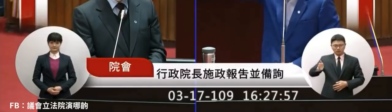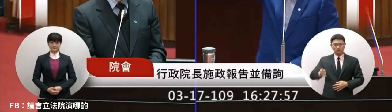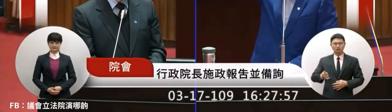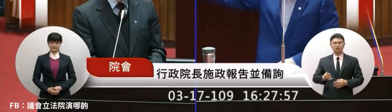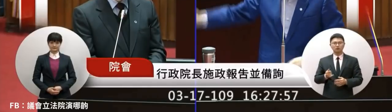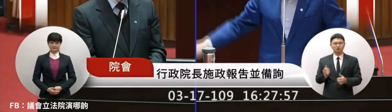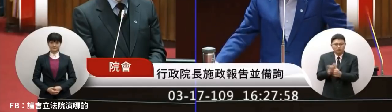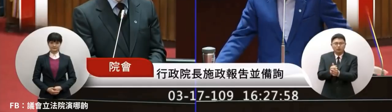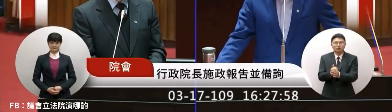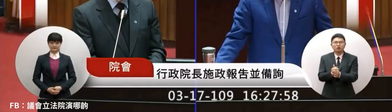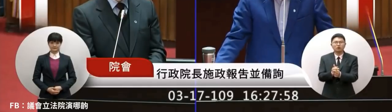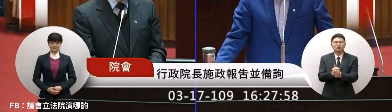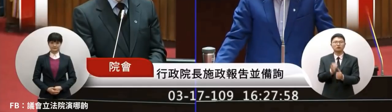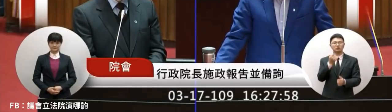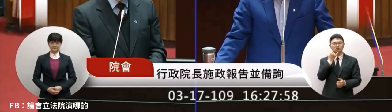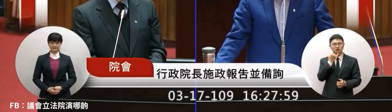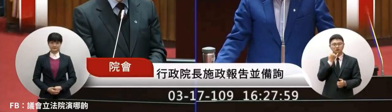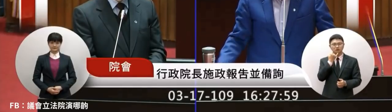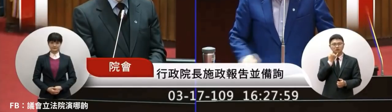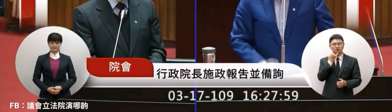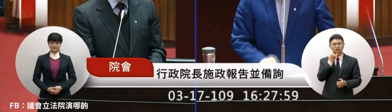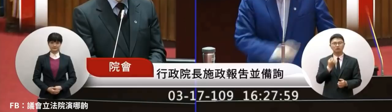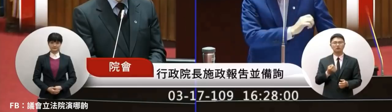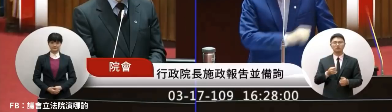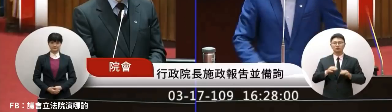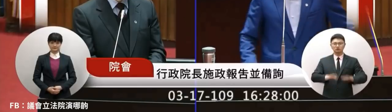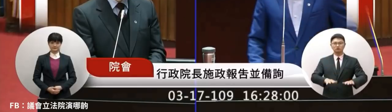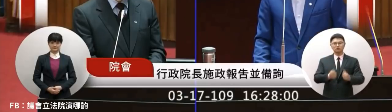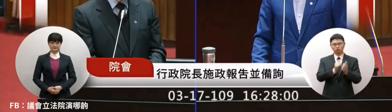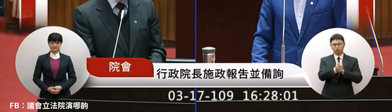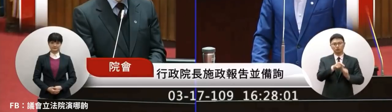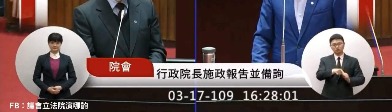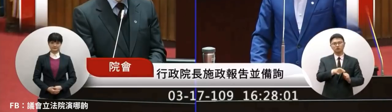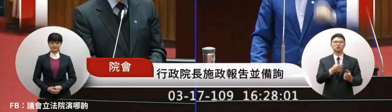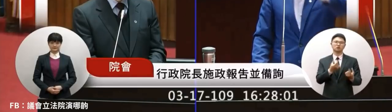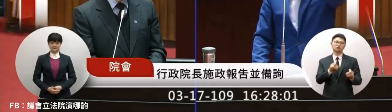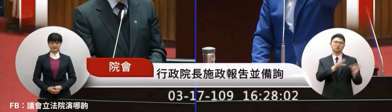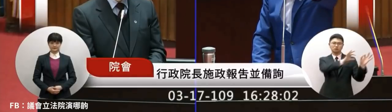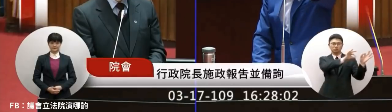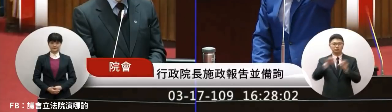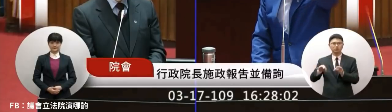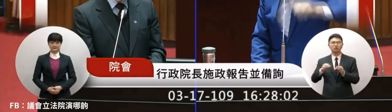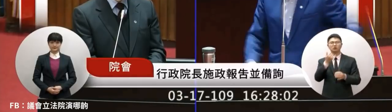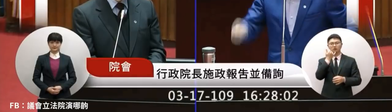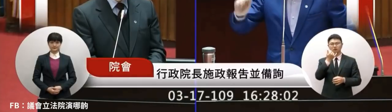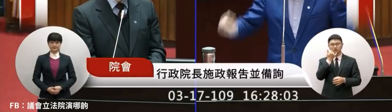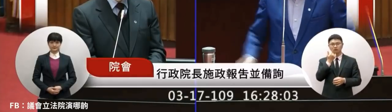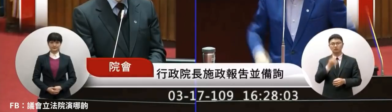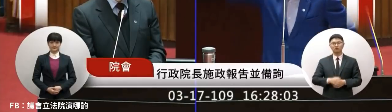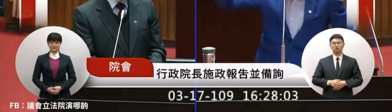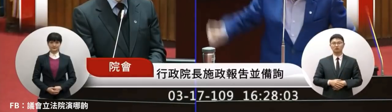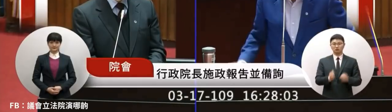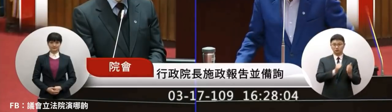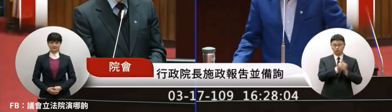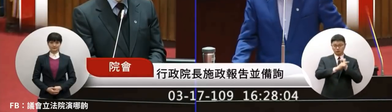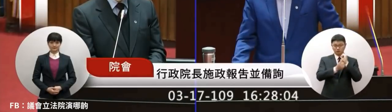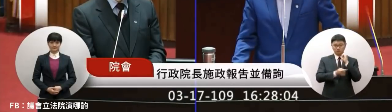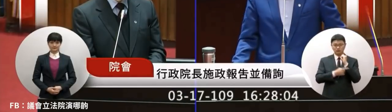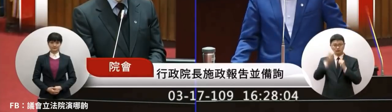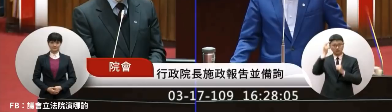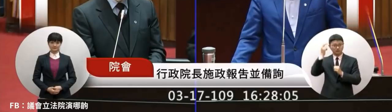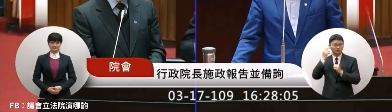法就可以来做决定了，何况是税法？税法的位阶没有宪法